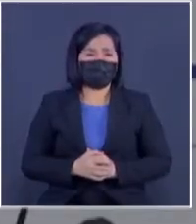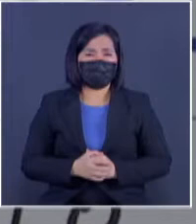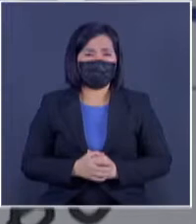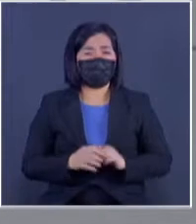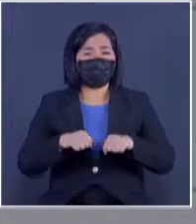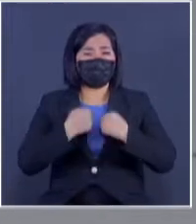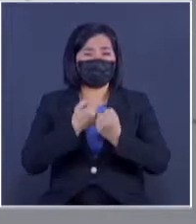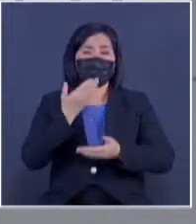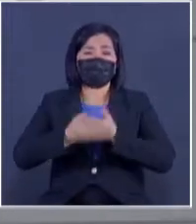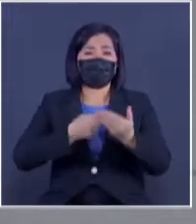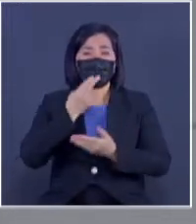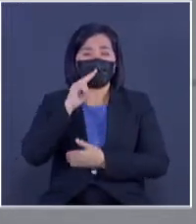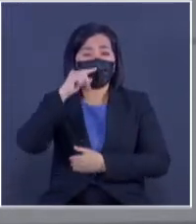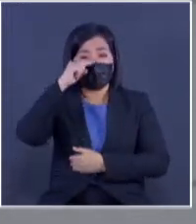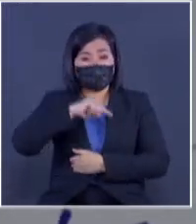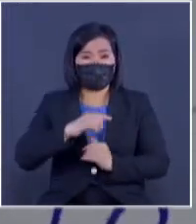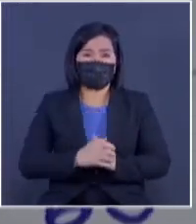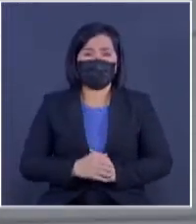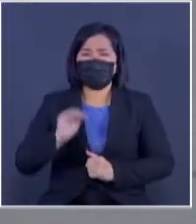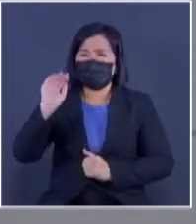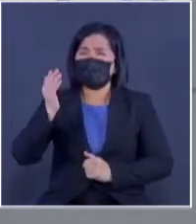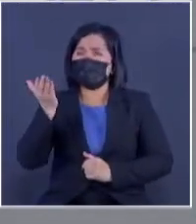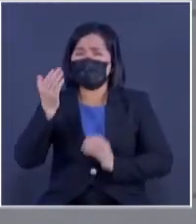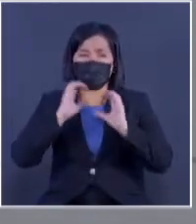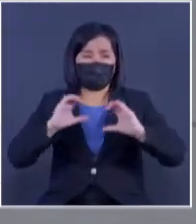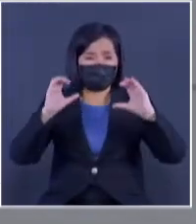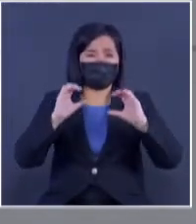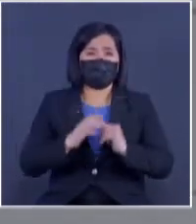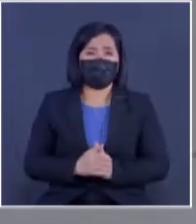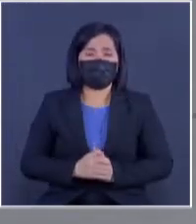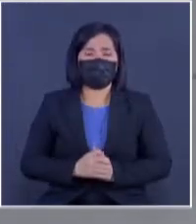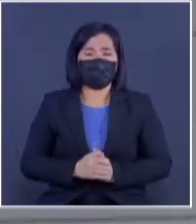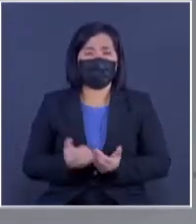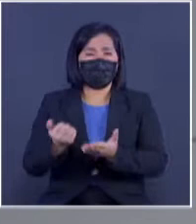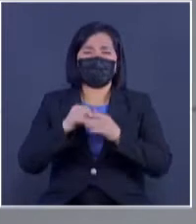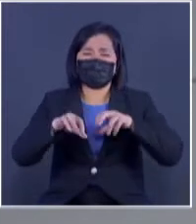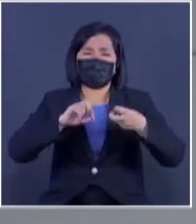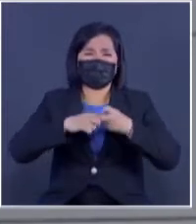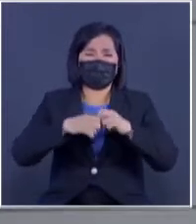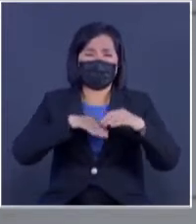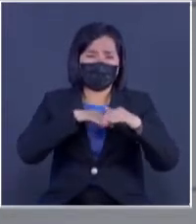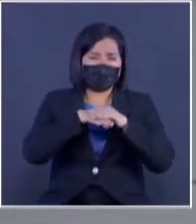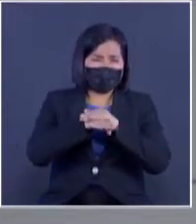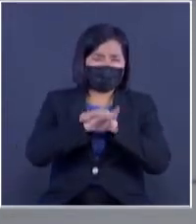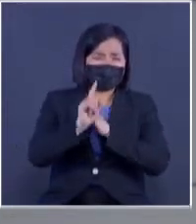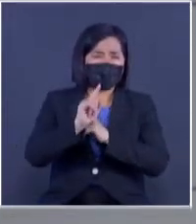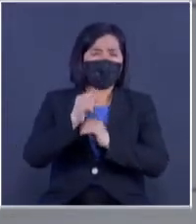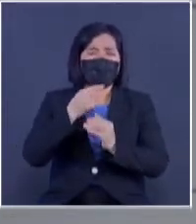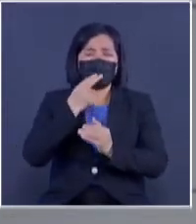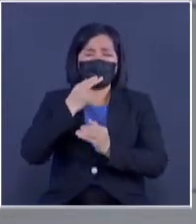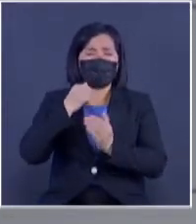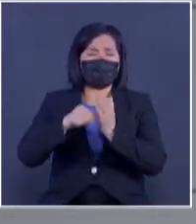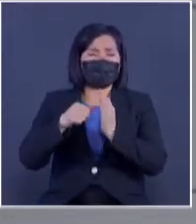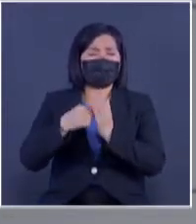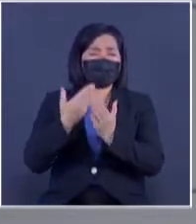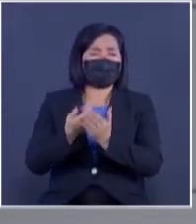สมาคมการค้ายาสูบไทยนะครับเรียกร้องไปยังรัฐบาลให้รัฐบาลได้เร่งแก้ไขปัญหาการลักลอบนำเข้าบุหรี่หนีภาษีจ